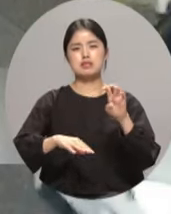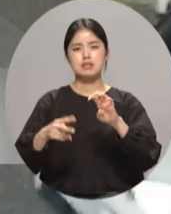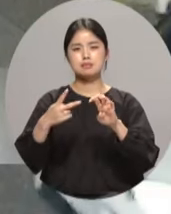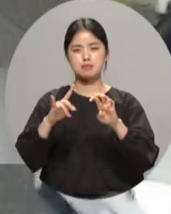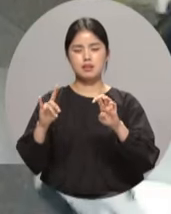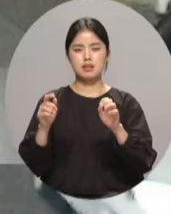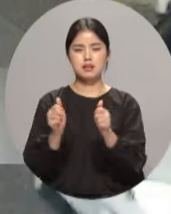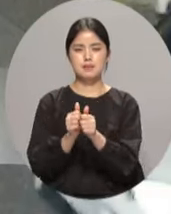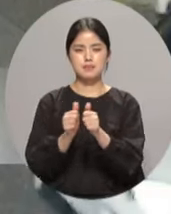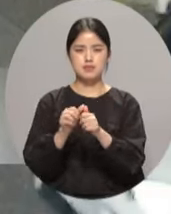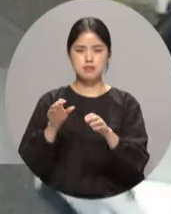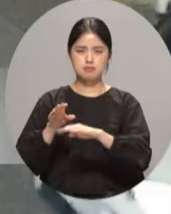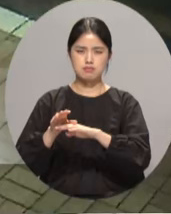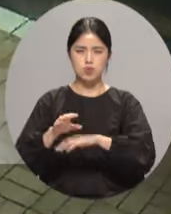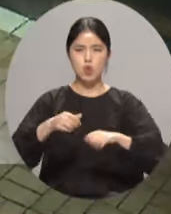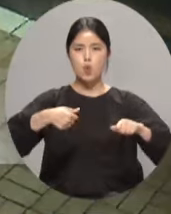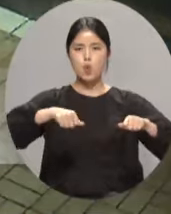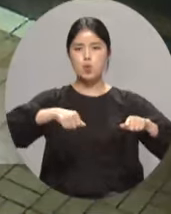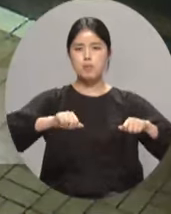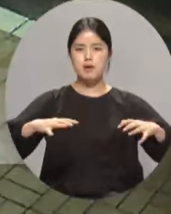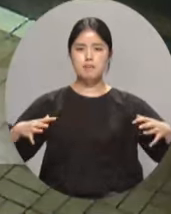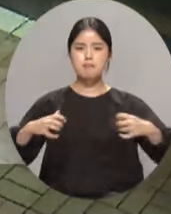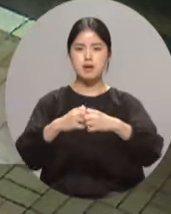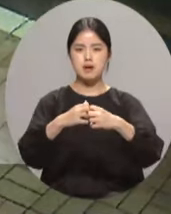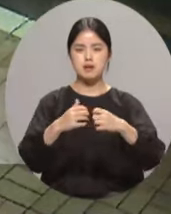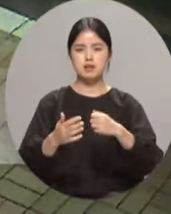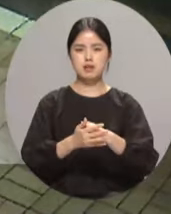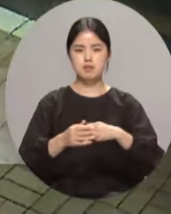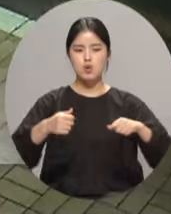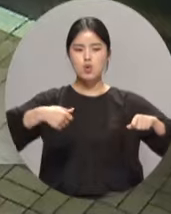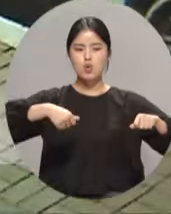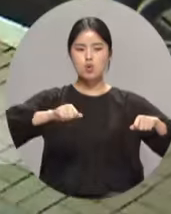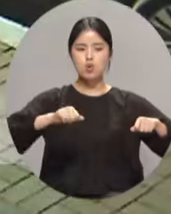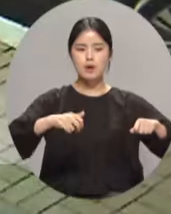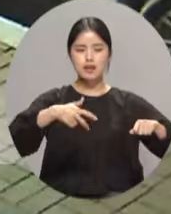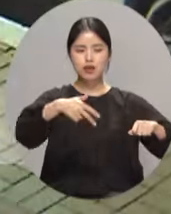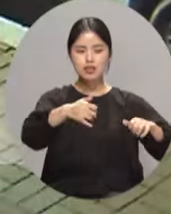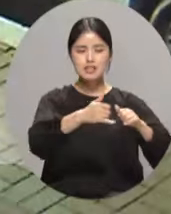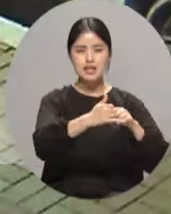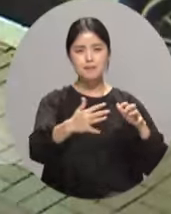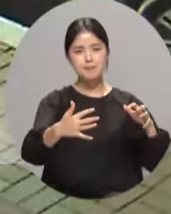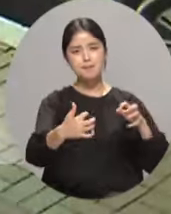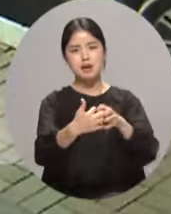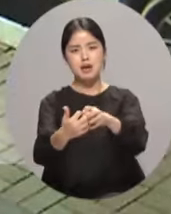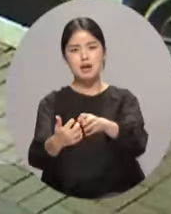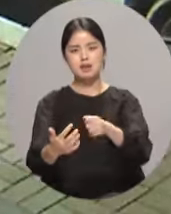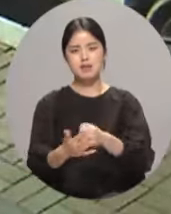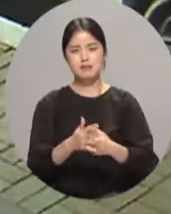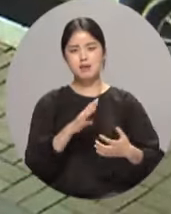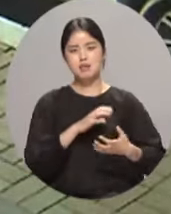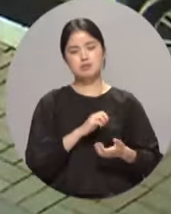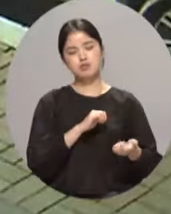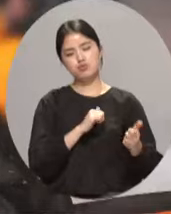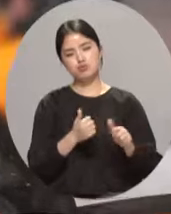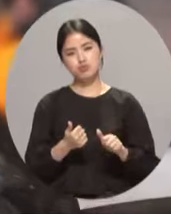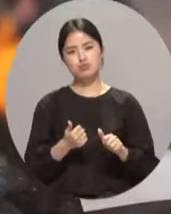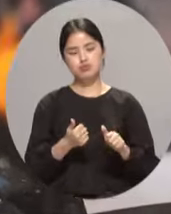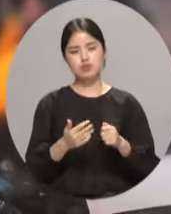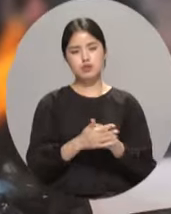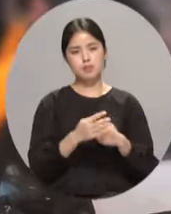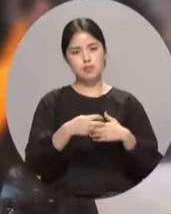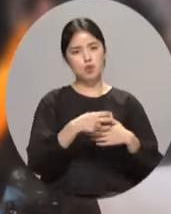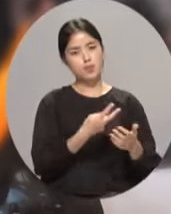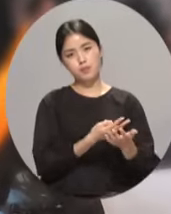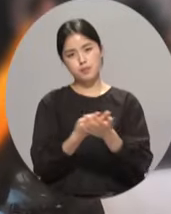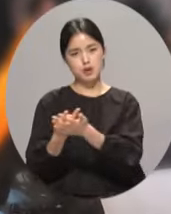승용차가 오토바이를 들이받아 오토바이가 보행자를 덮치면서 한 명이 심정지 상태로 병원에 옮겨지고 세